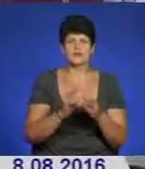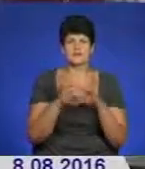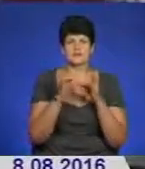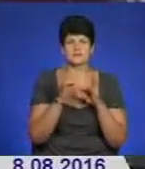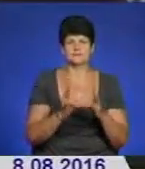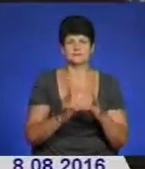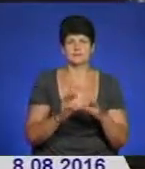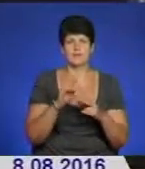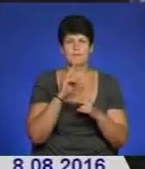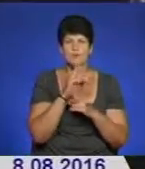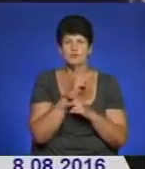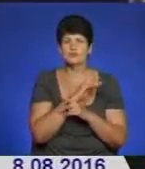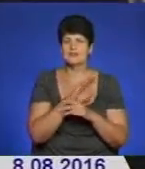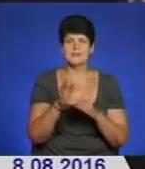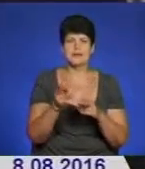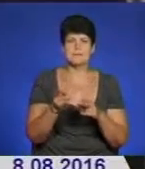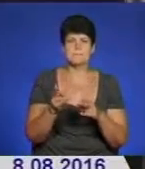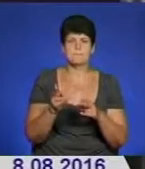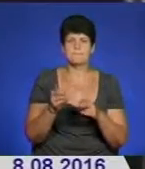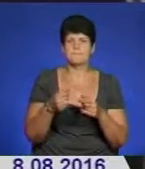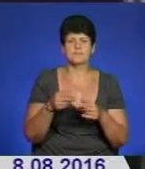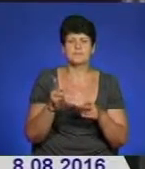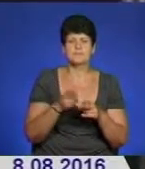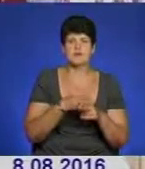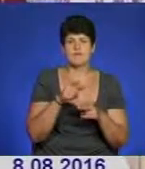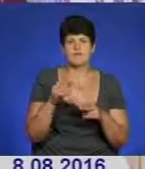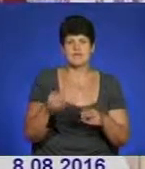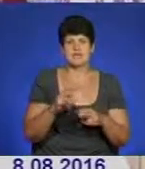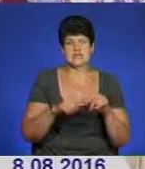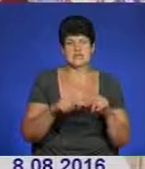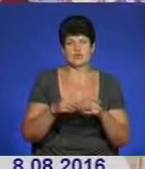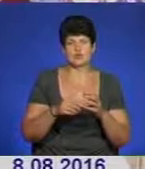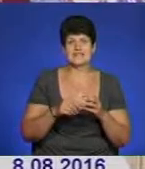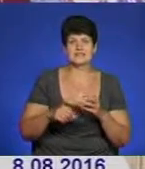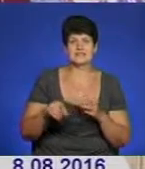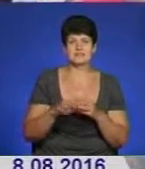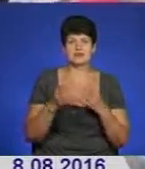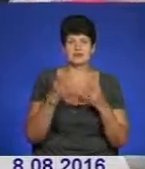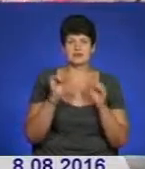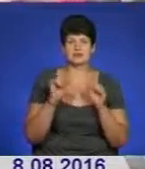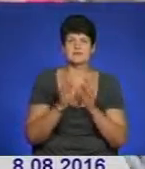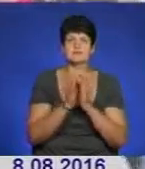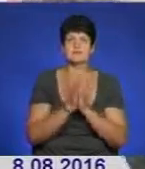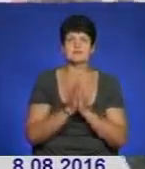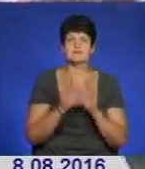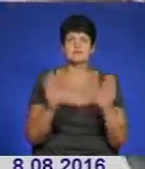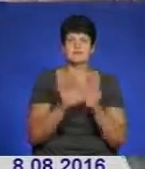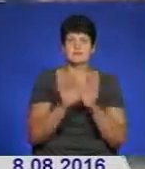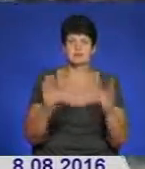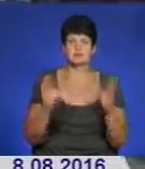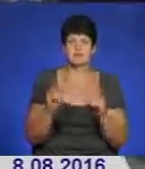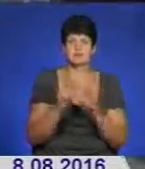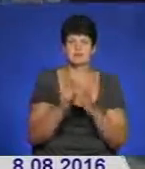помилок і не позбавляв людей їхньої рідної землі. А ще, звісно, можливість поспівати лемківських пісень. Завершилися «Дзвони